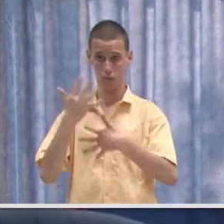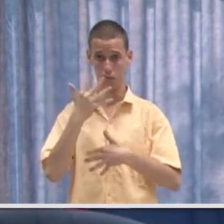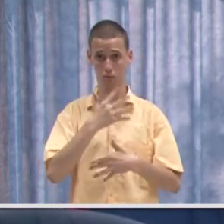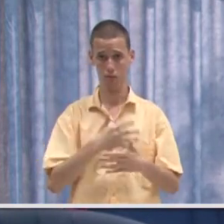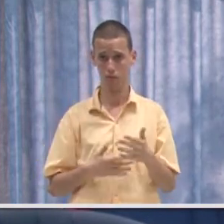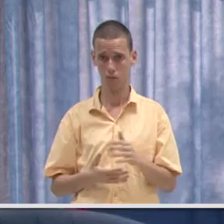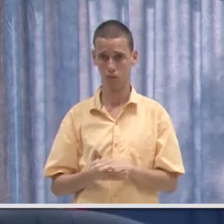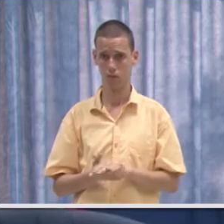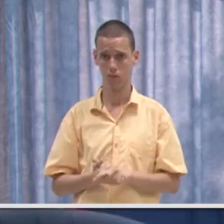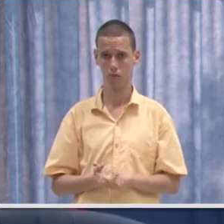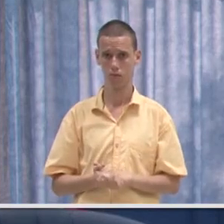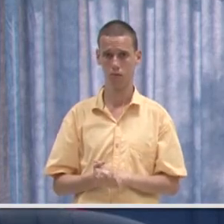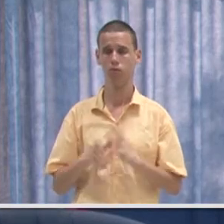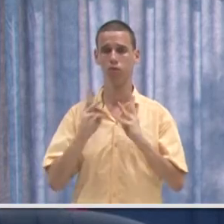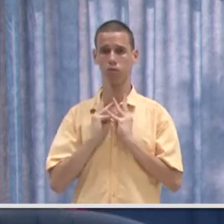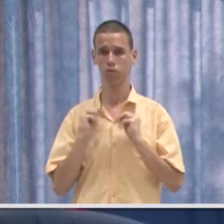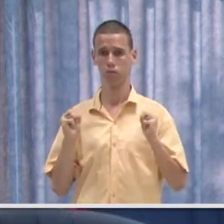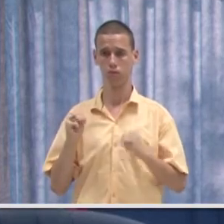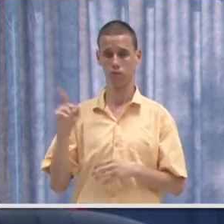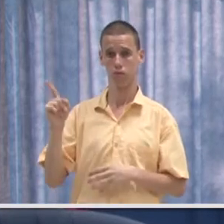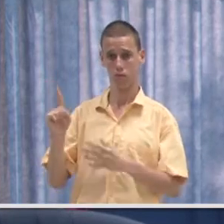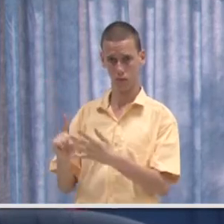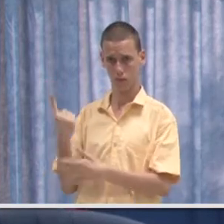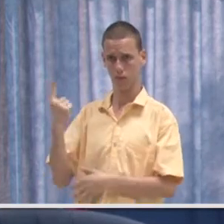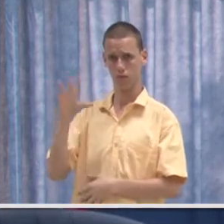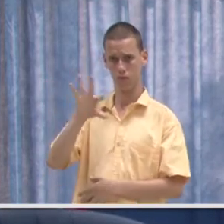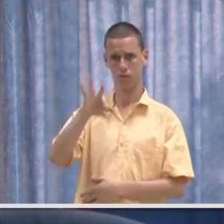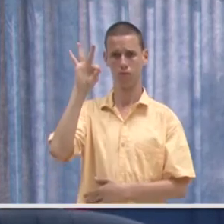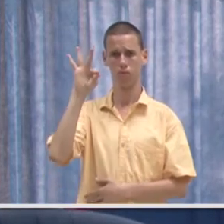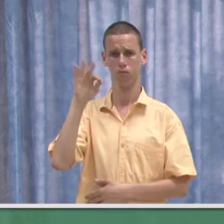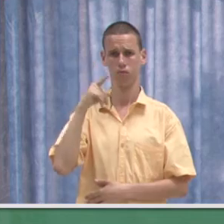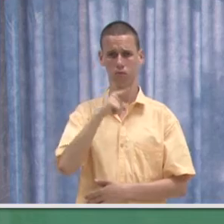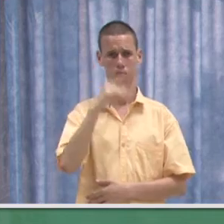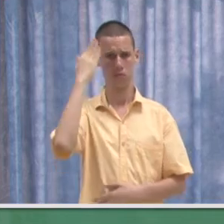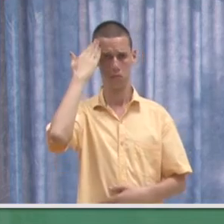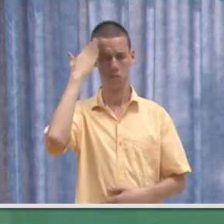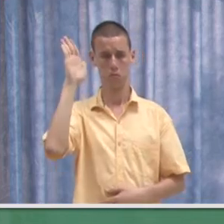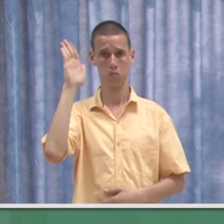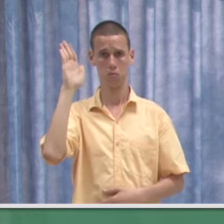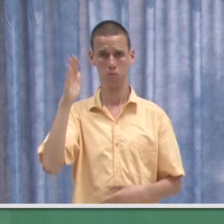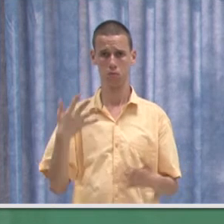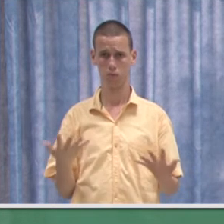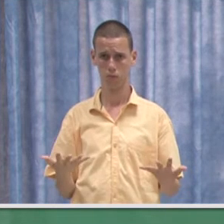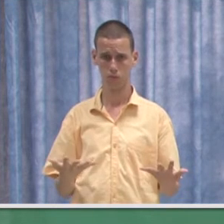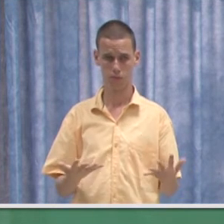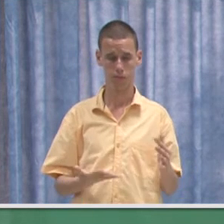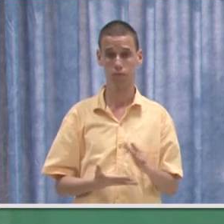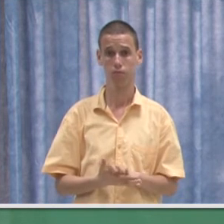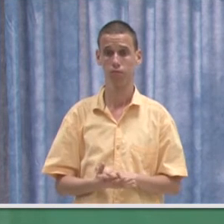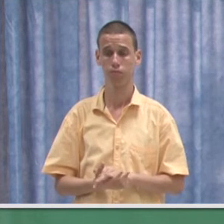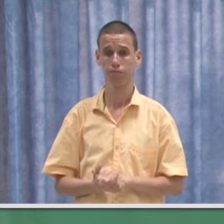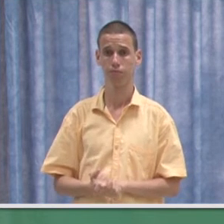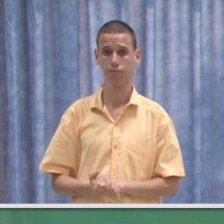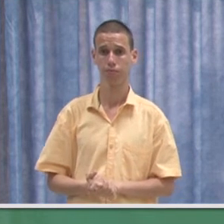ministre Foreign Affairs, il ne choisit pas ça, il ne fait venir sans les autres connaître. Non, pas ça, les gars. Bon, moi. Anyway, pouvoir